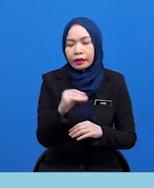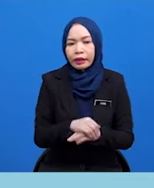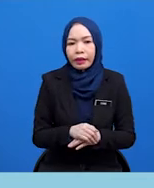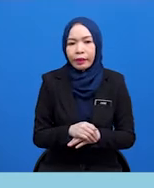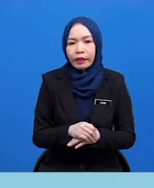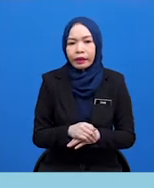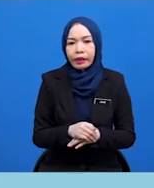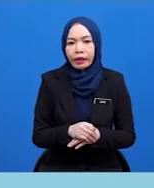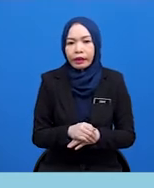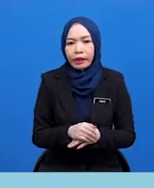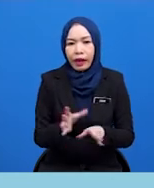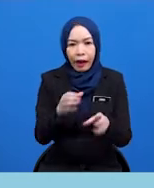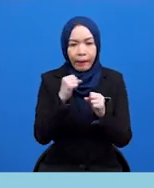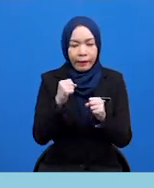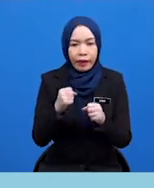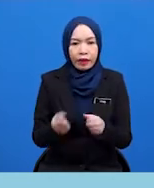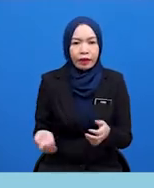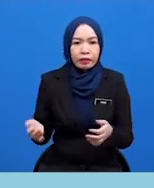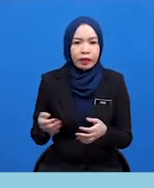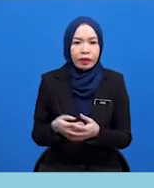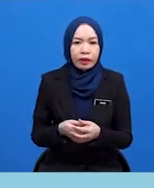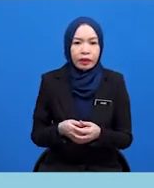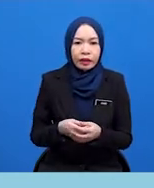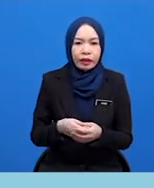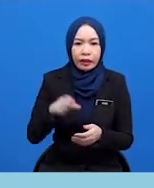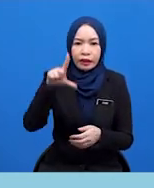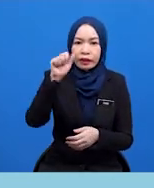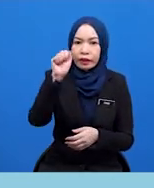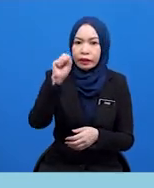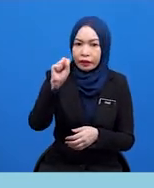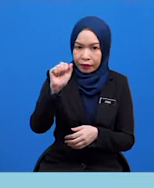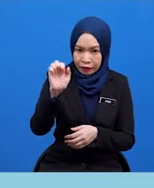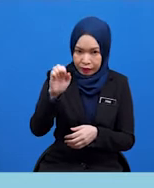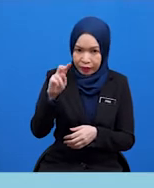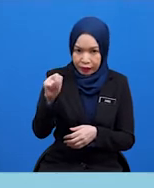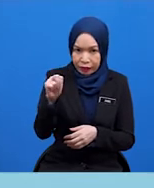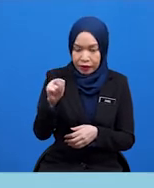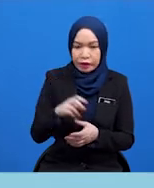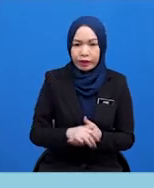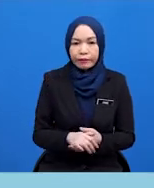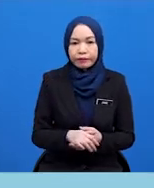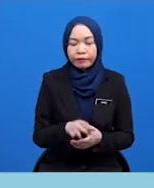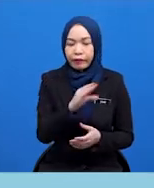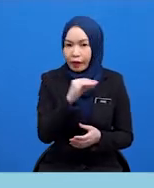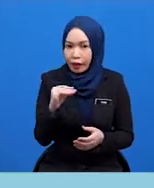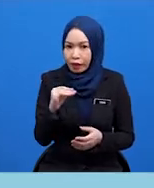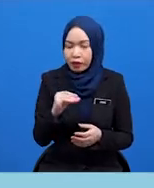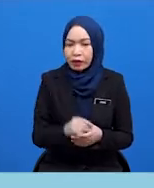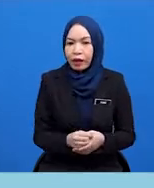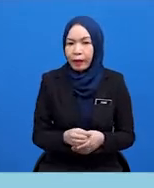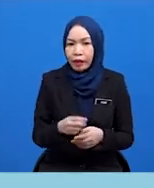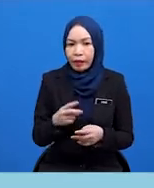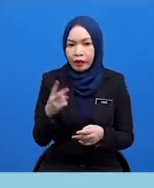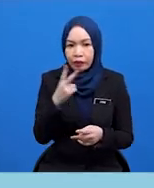lesen operasi, menyita premis kepada mana-mana pihak yang melakukan penerokaan bukit